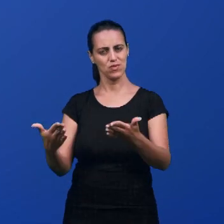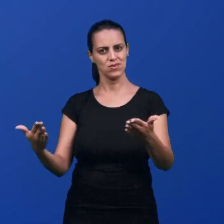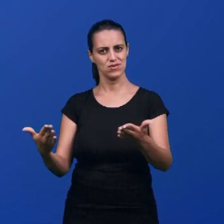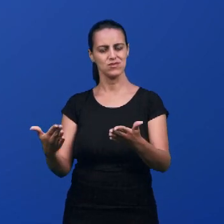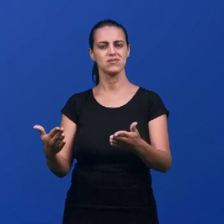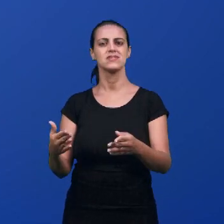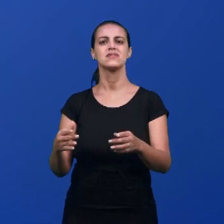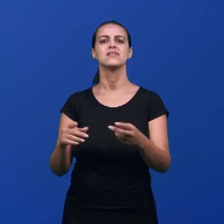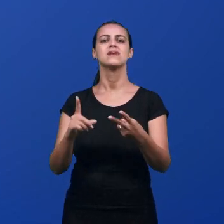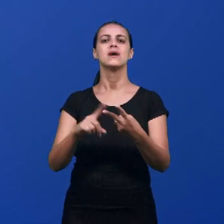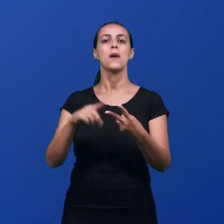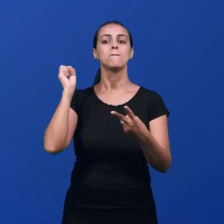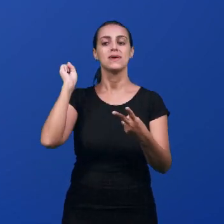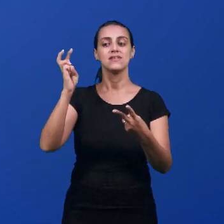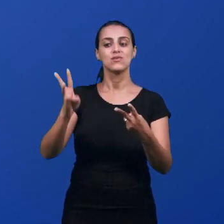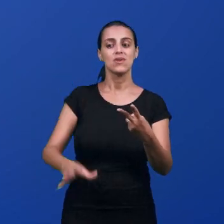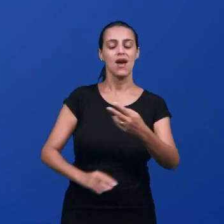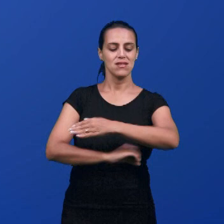petit matin,